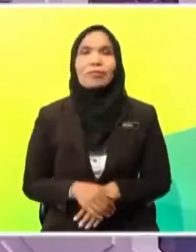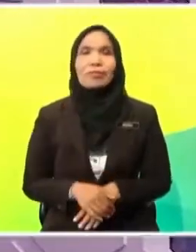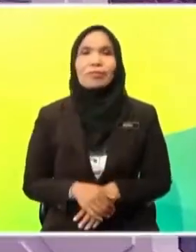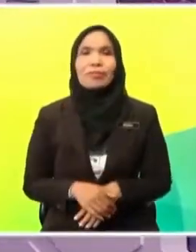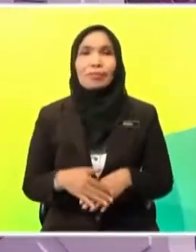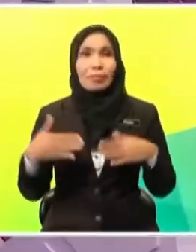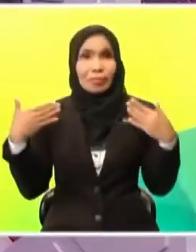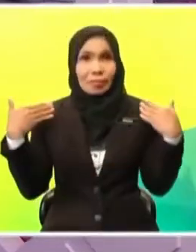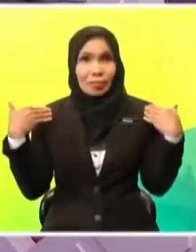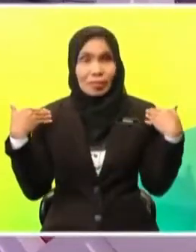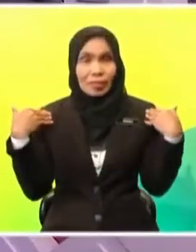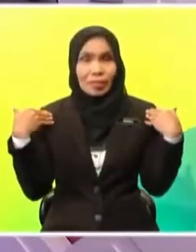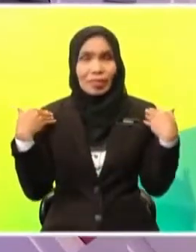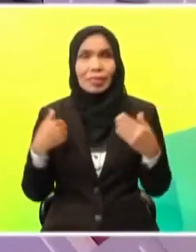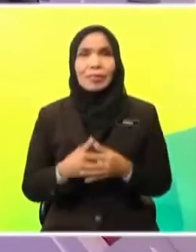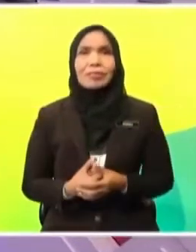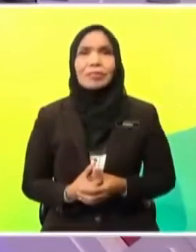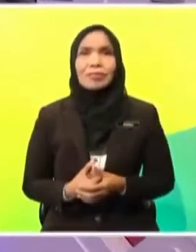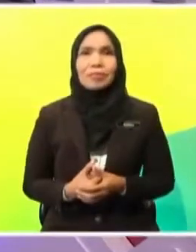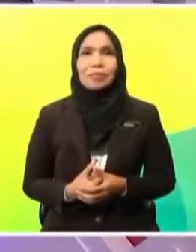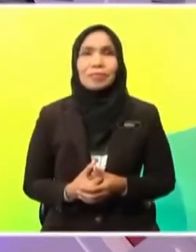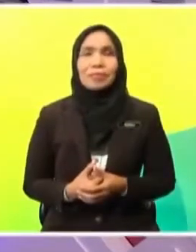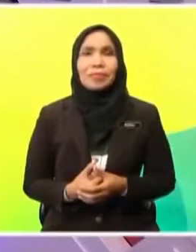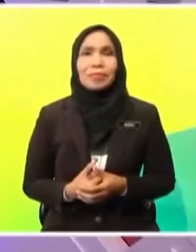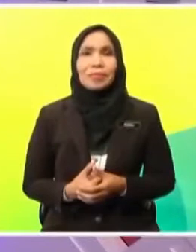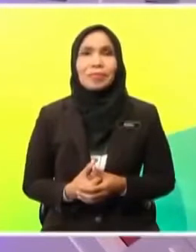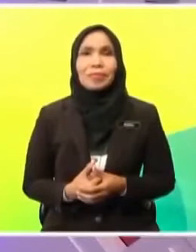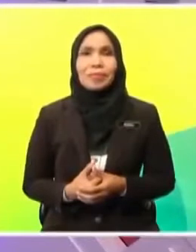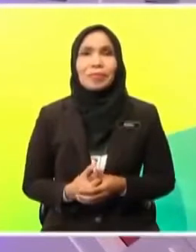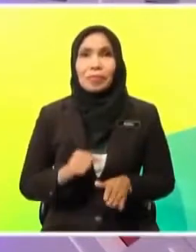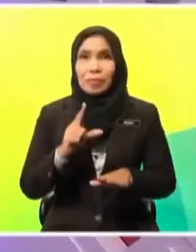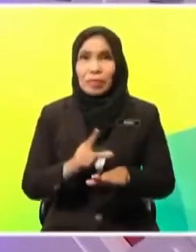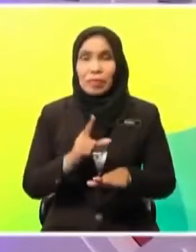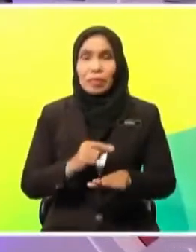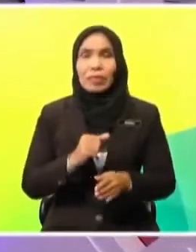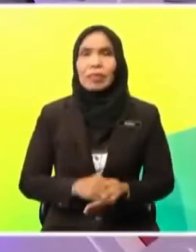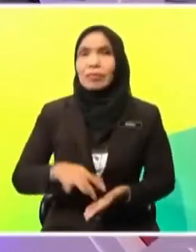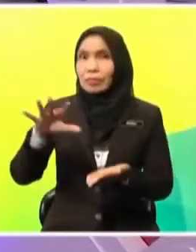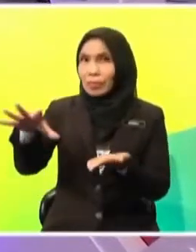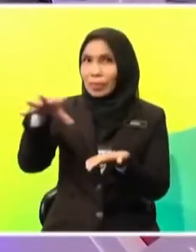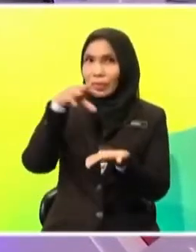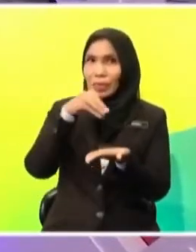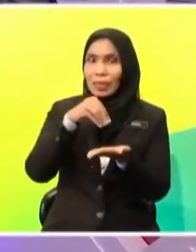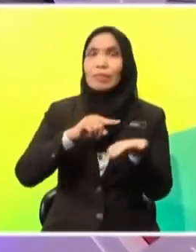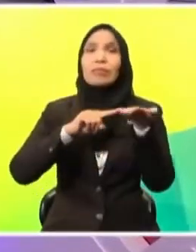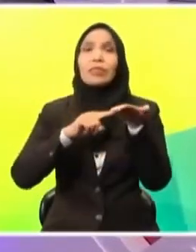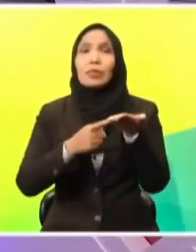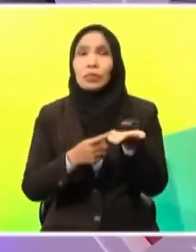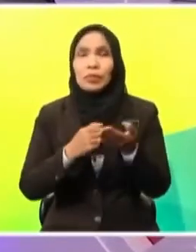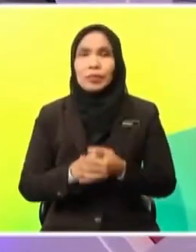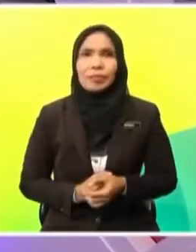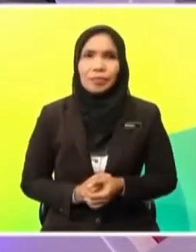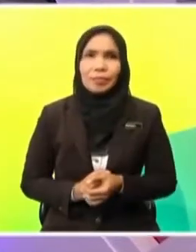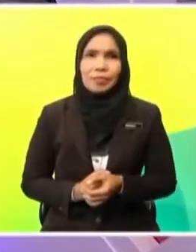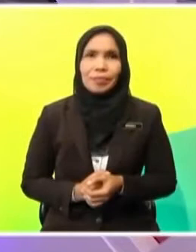kita akan Cuba buat satu latihan menyalin smule menyalin semua